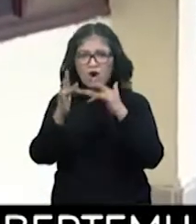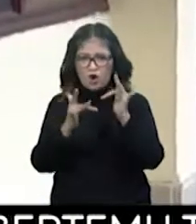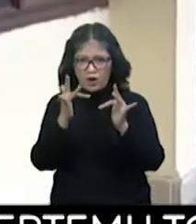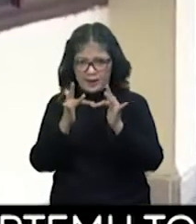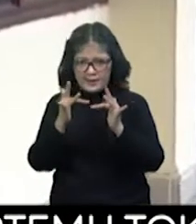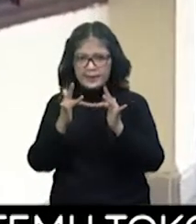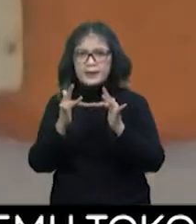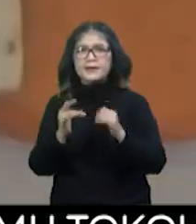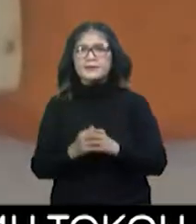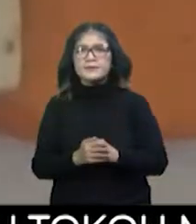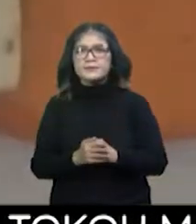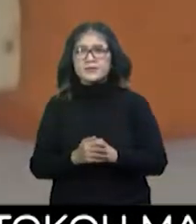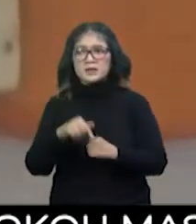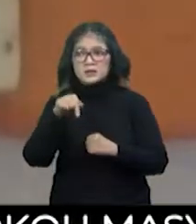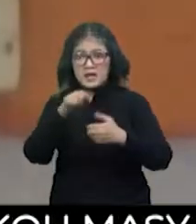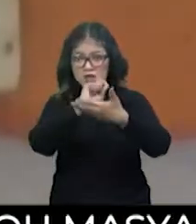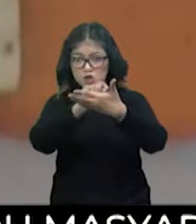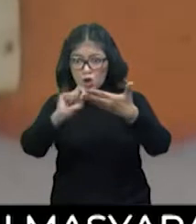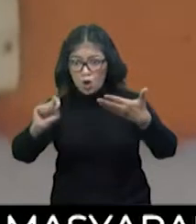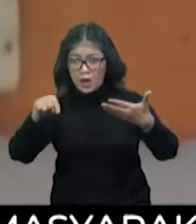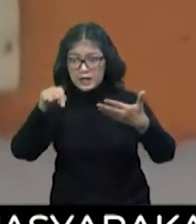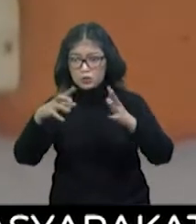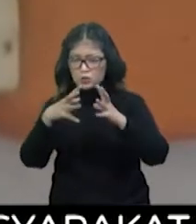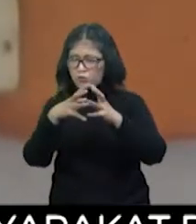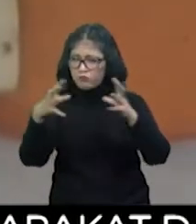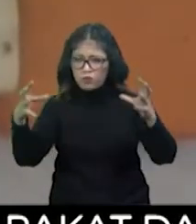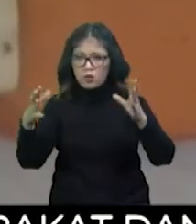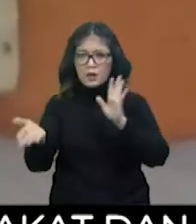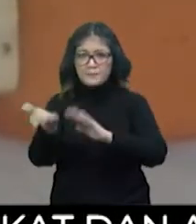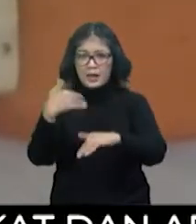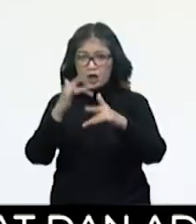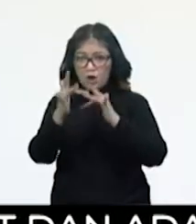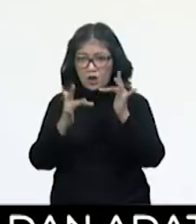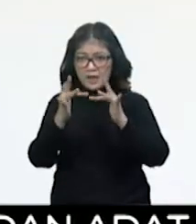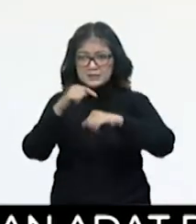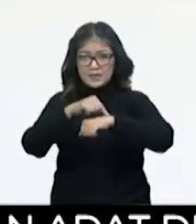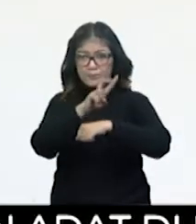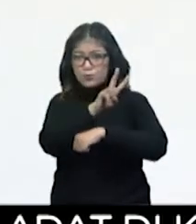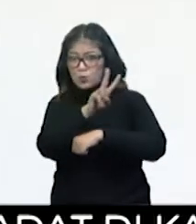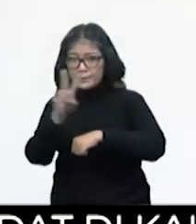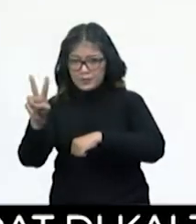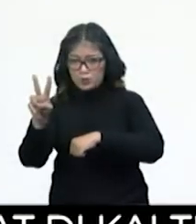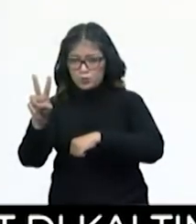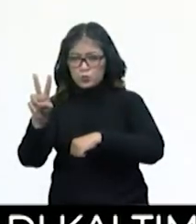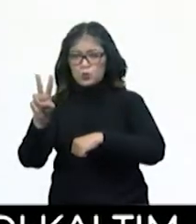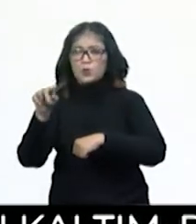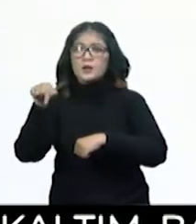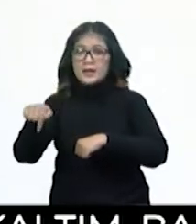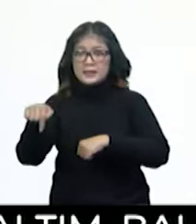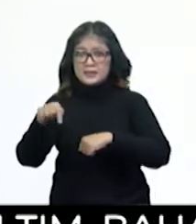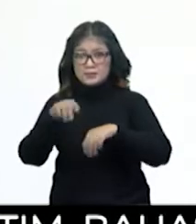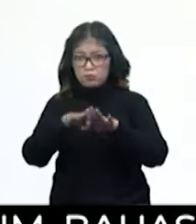Pihak SMA Negeri 7 Denpasar menghentikan aktivitas pembelajaran tatap muka selama 14 hari ke depan. Siswa mengikuti pembelajaran secara